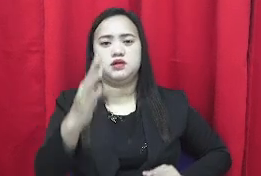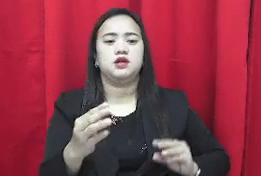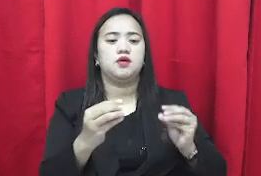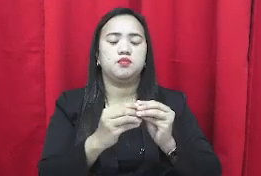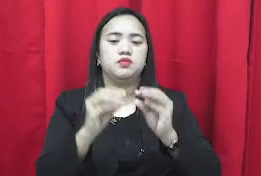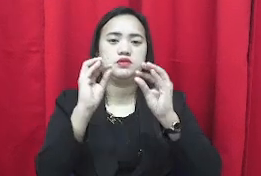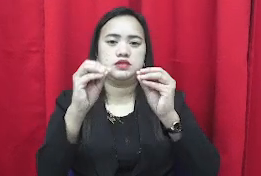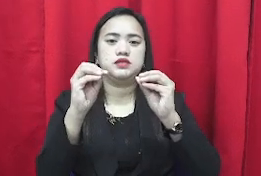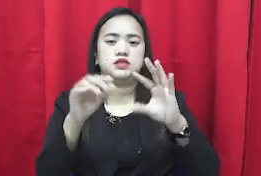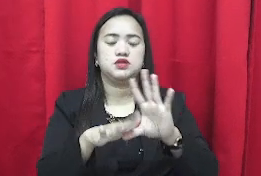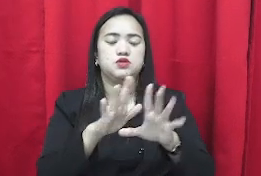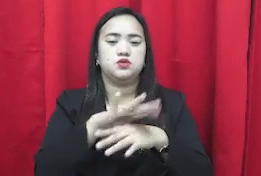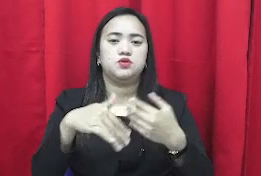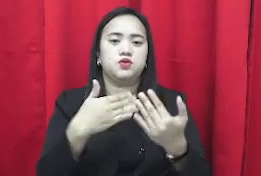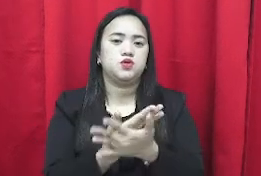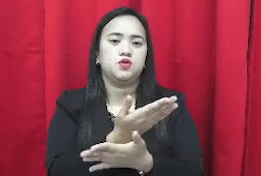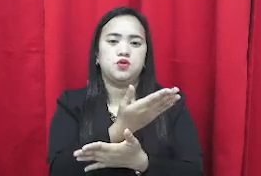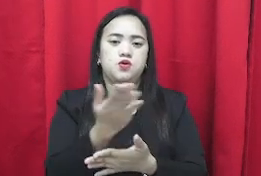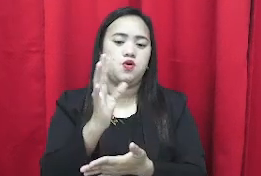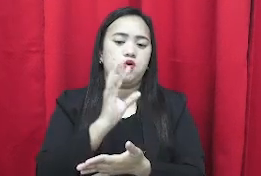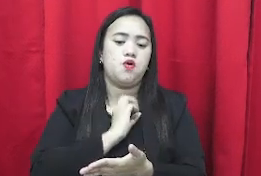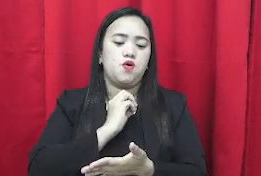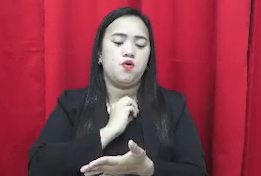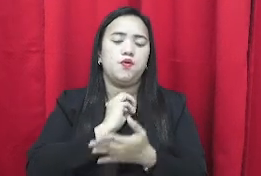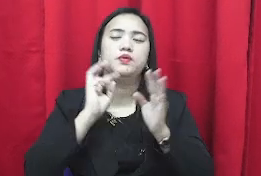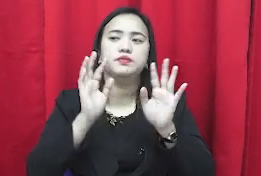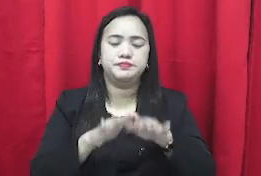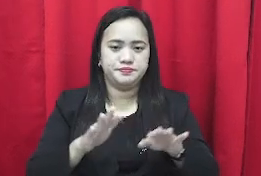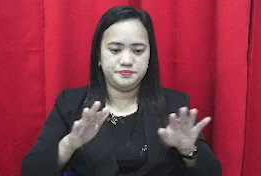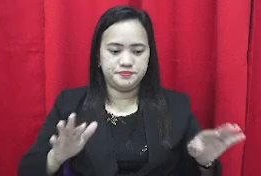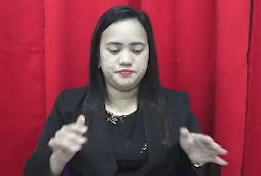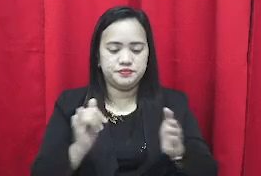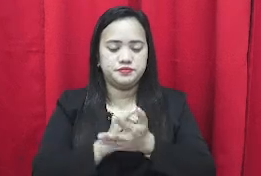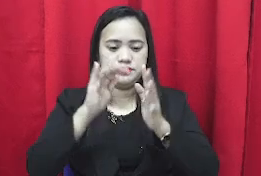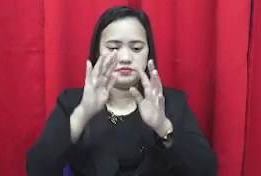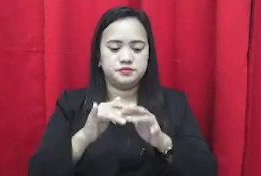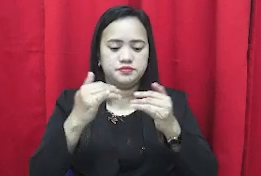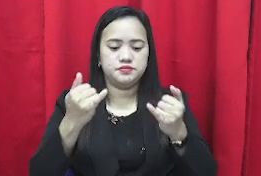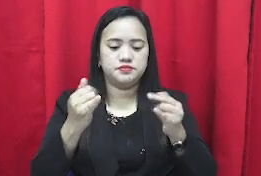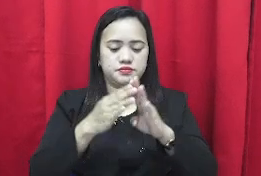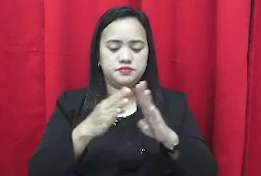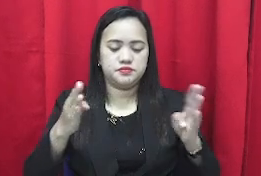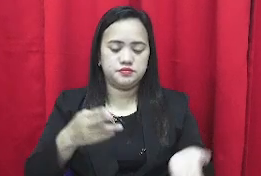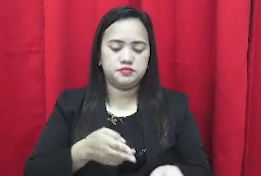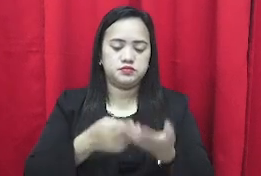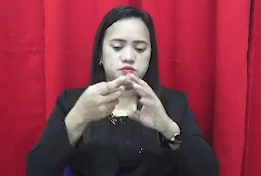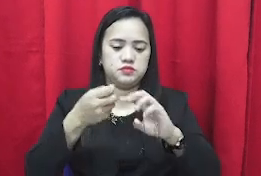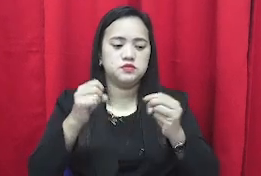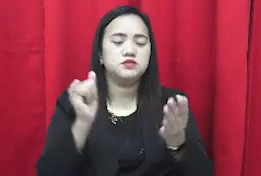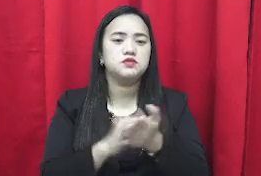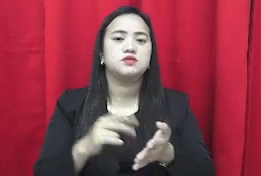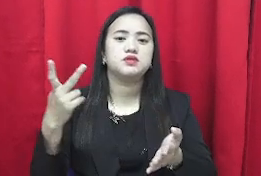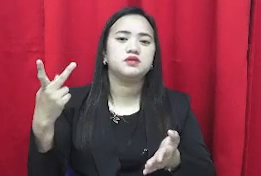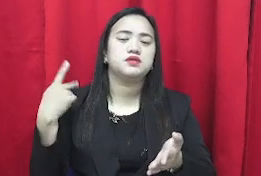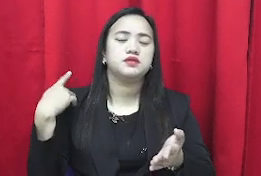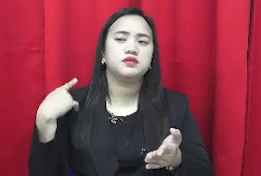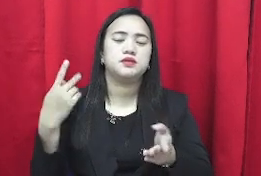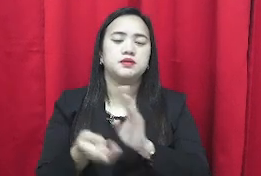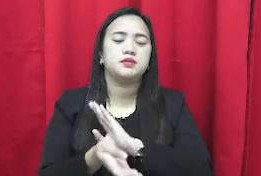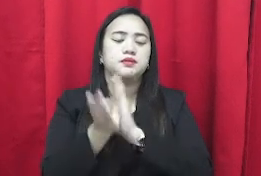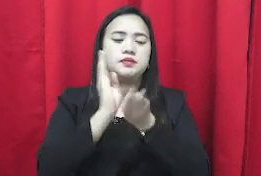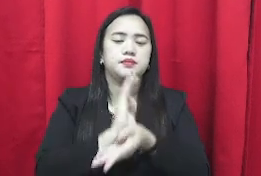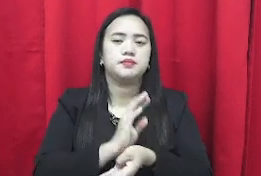ating mga anak which is I Do Believe makakatulong ito para lalo pang maging lalaki at maging babae ang ating mga